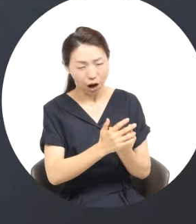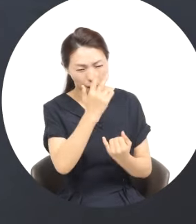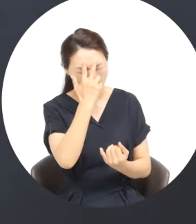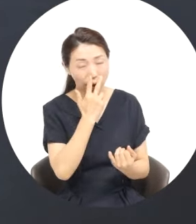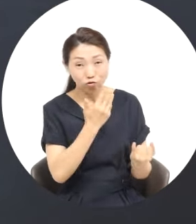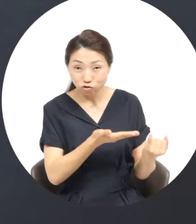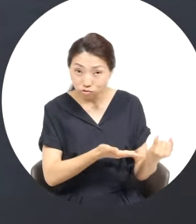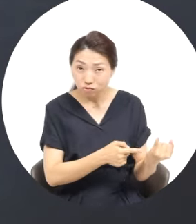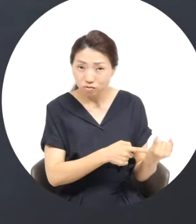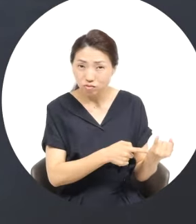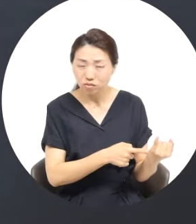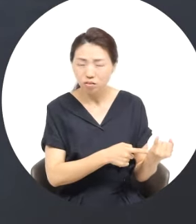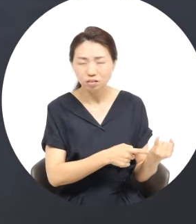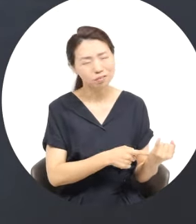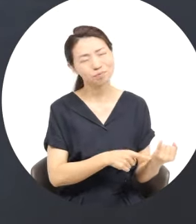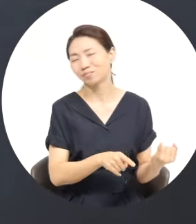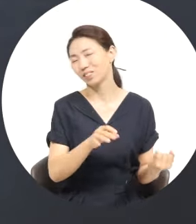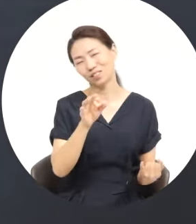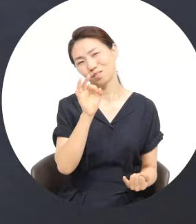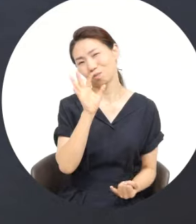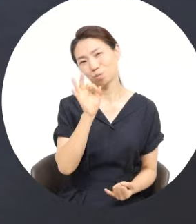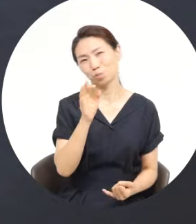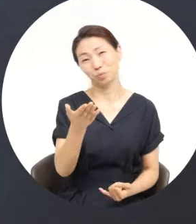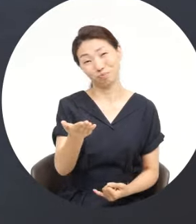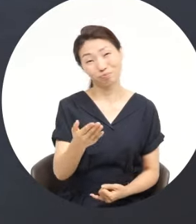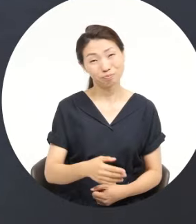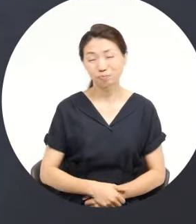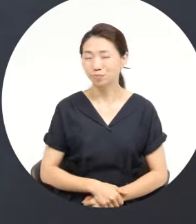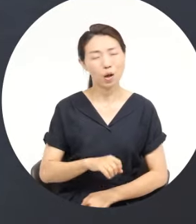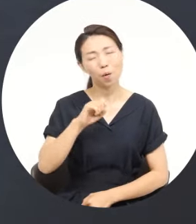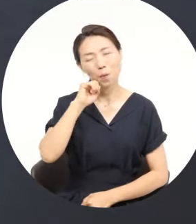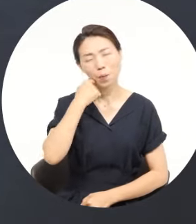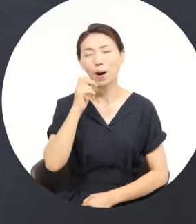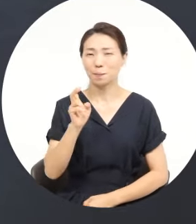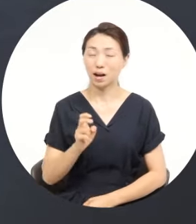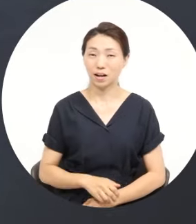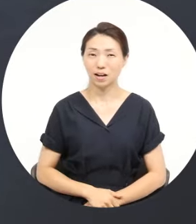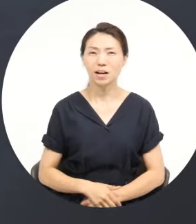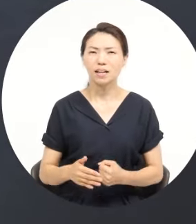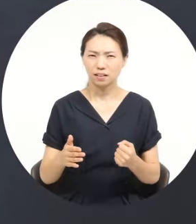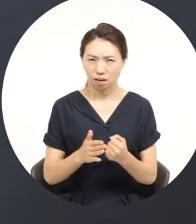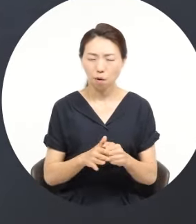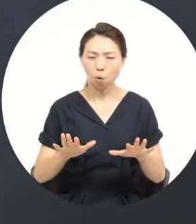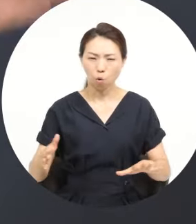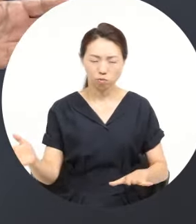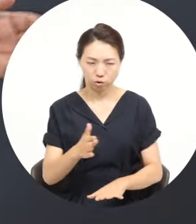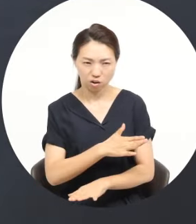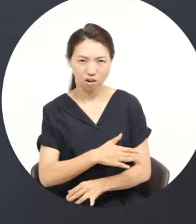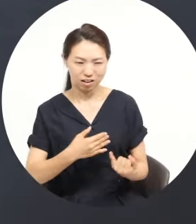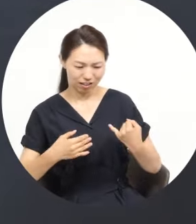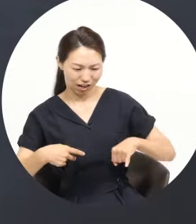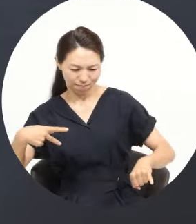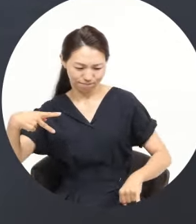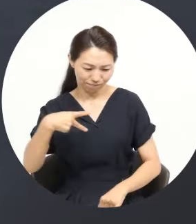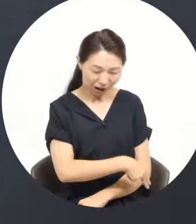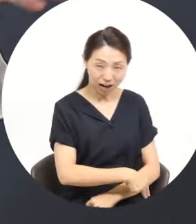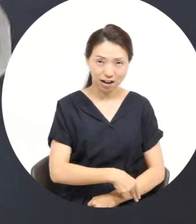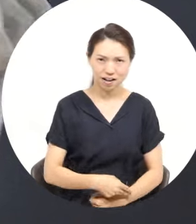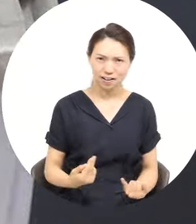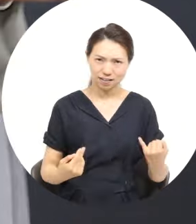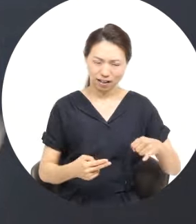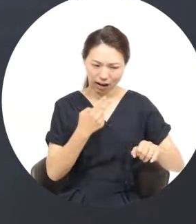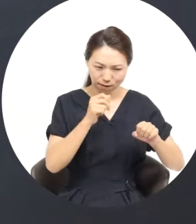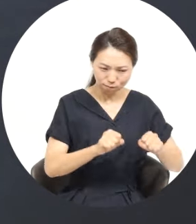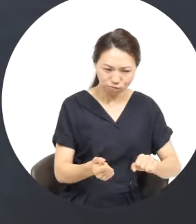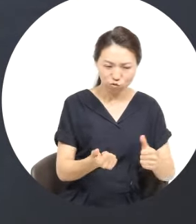지금 자기 내가 볼 때는 그것도 안 되고 그러니까 네. 오늘부터 딱 끊어서